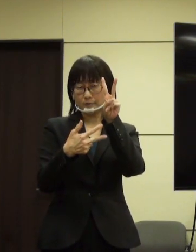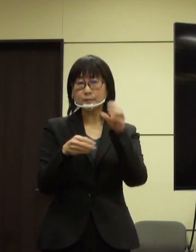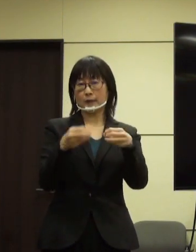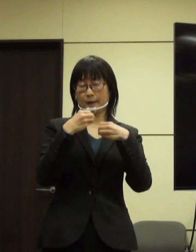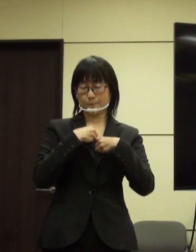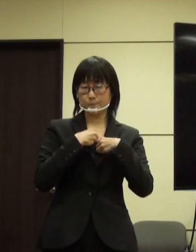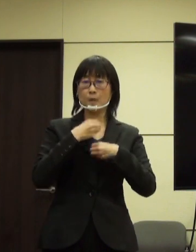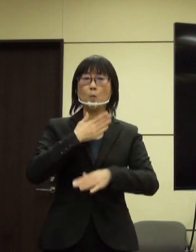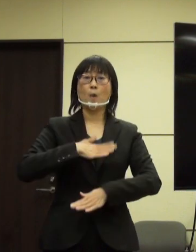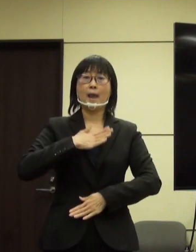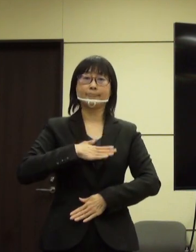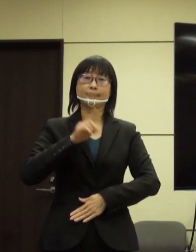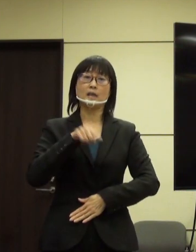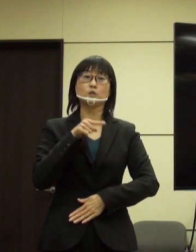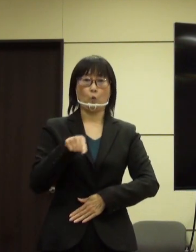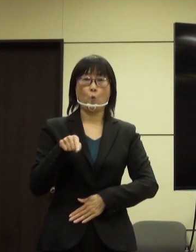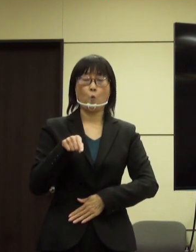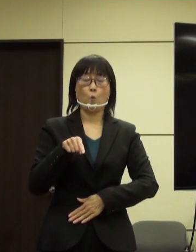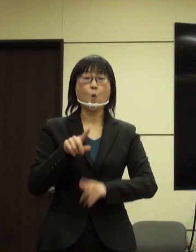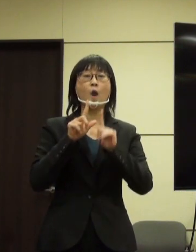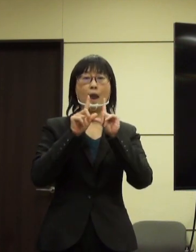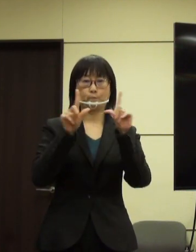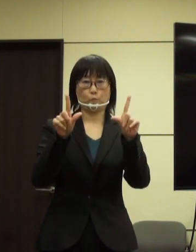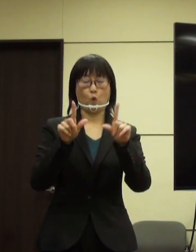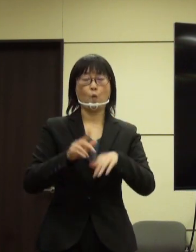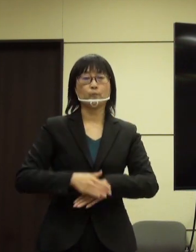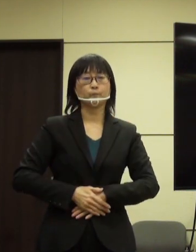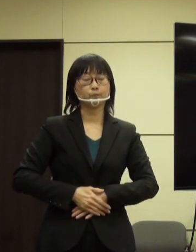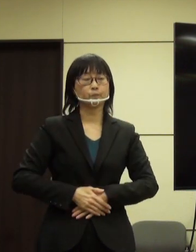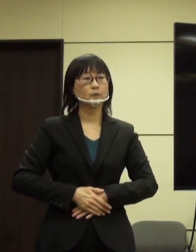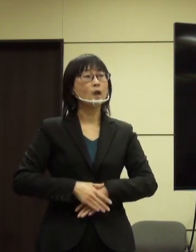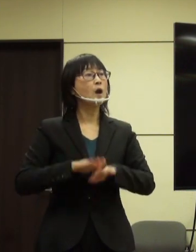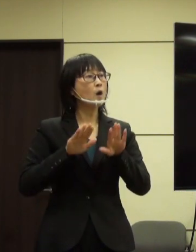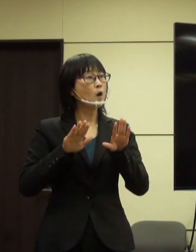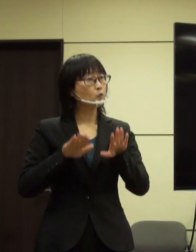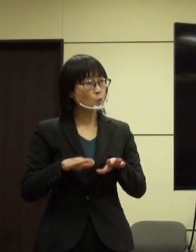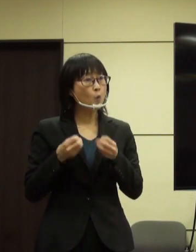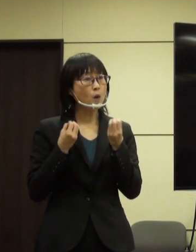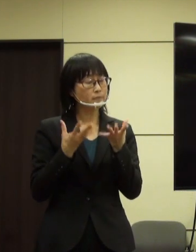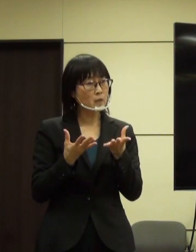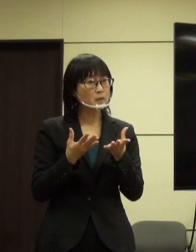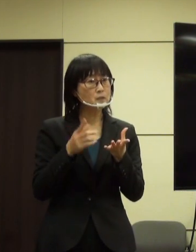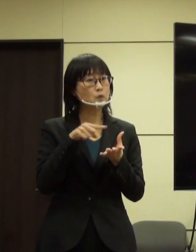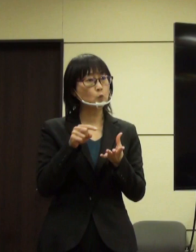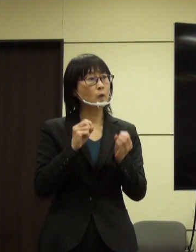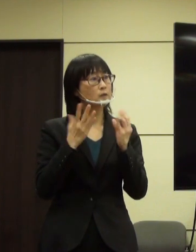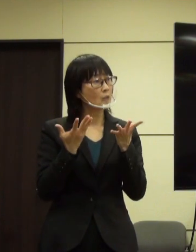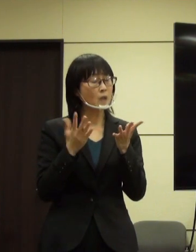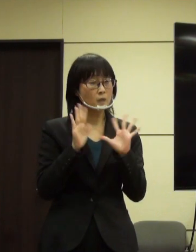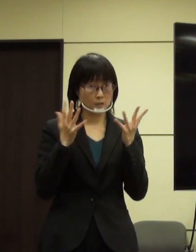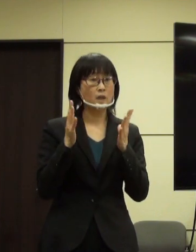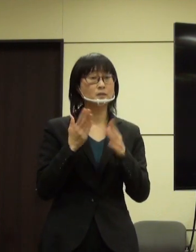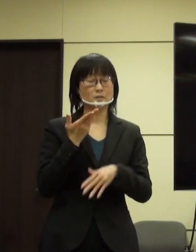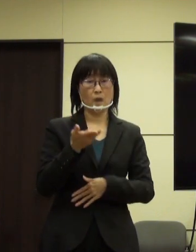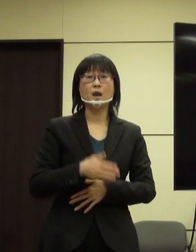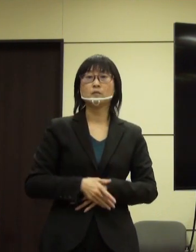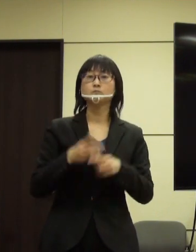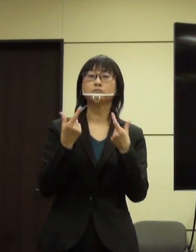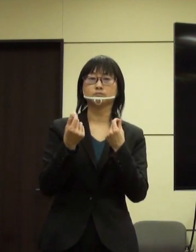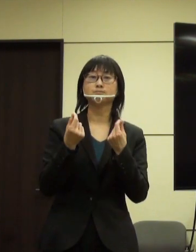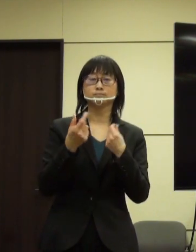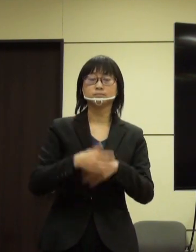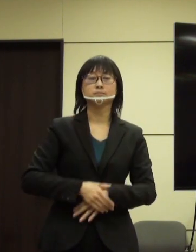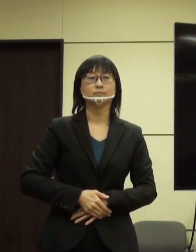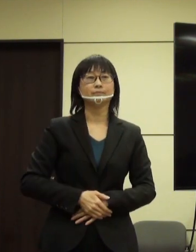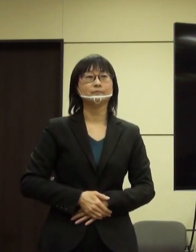っていうのは人は一人もいないはいおりませんあがいましたまず nhk 山村選挙 nhk の様